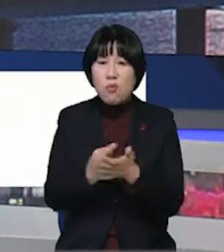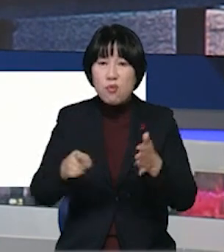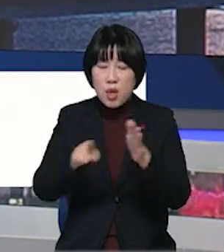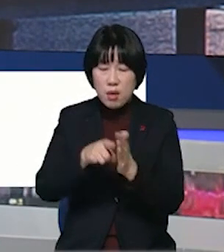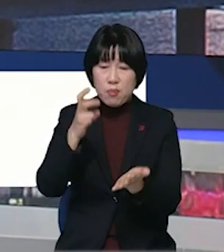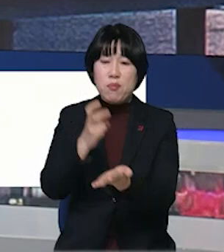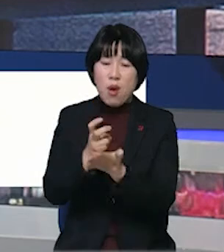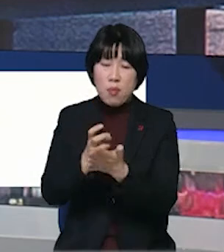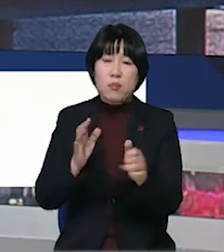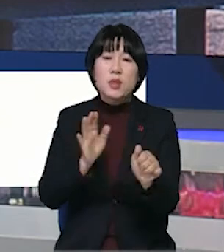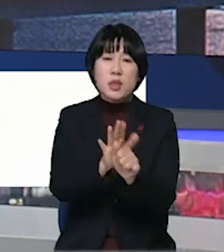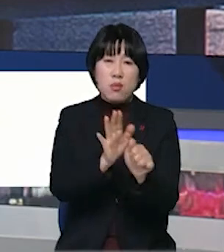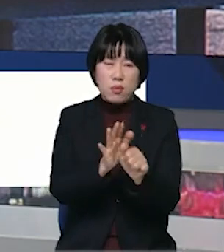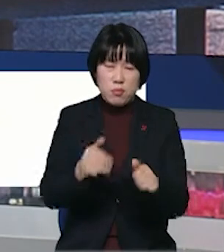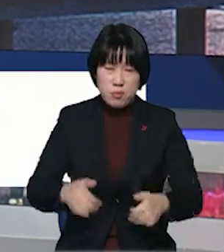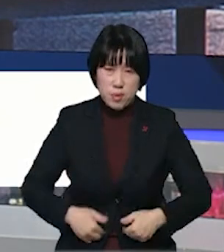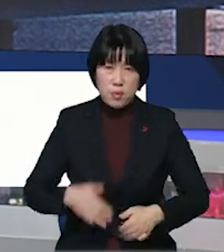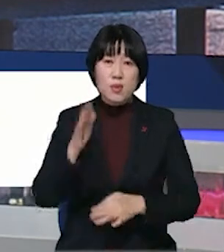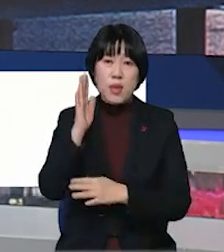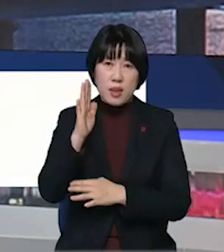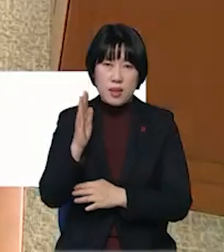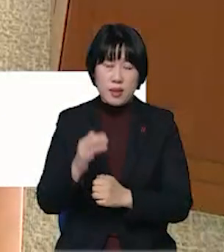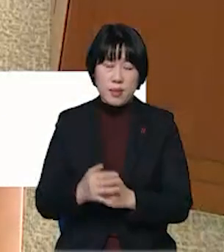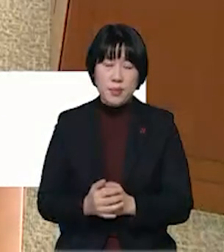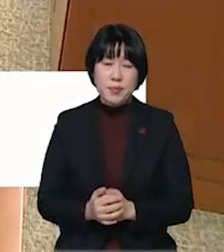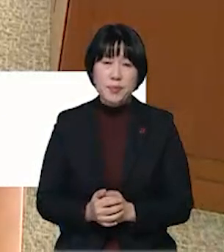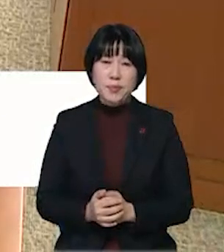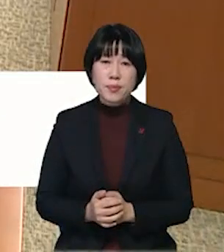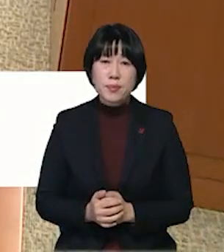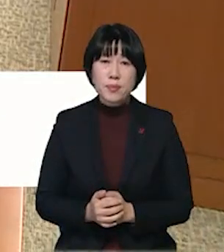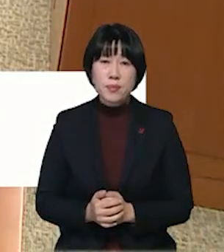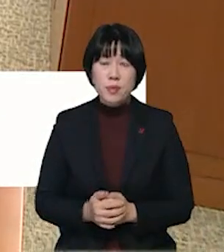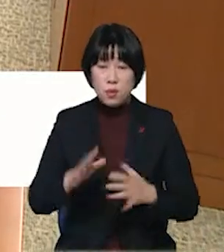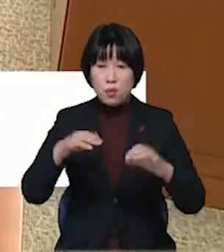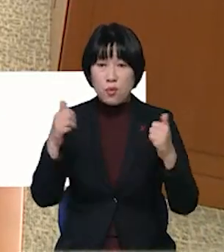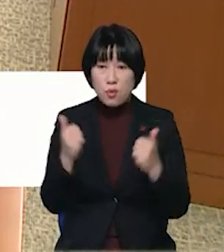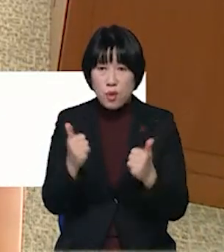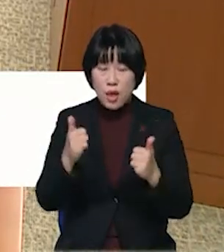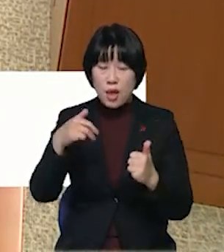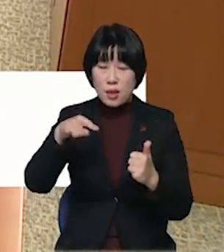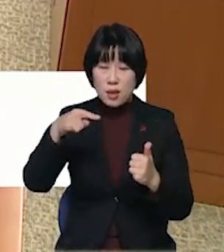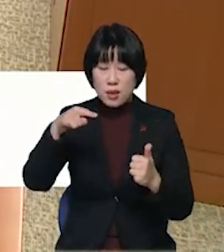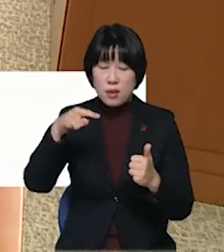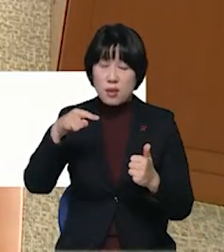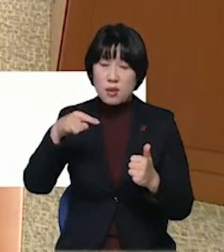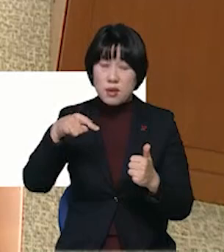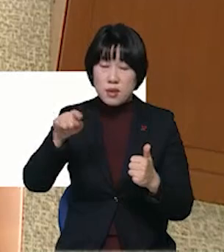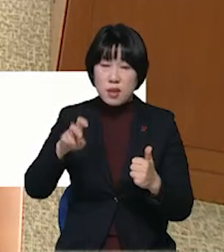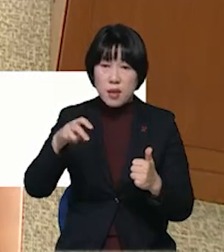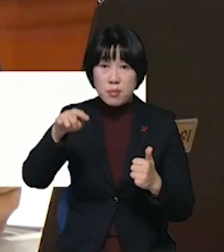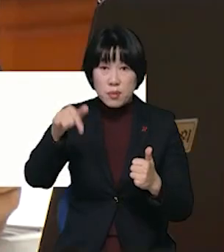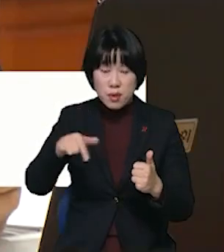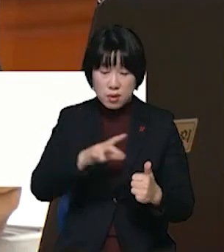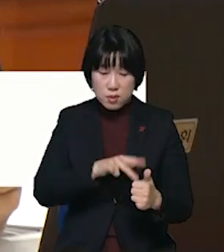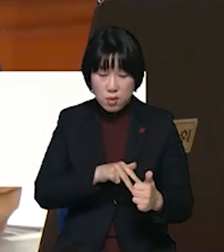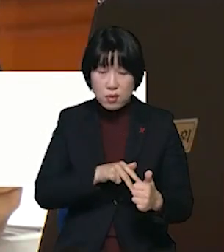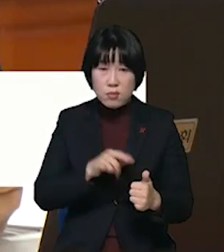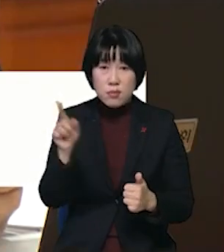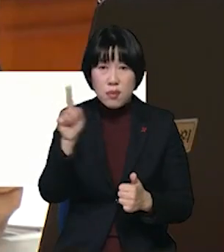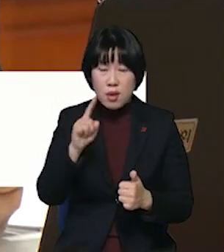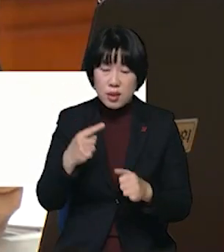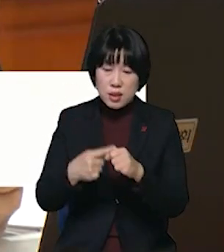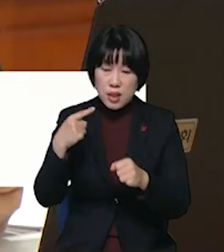지원이 필요하다는 지적이 나왔습니다 국회도 매수의 소속의 더불어 민주당 서 3석 의원 된